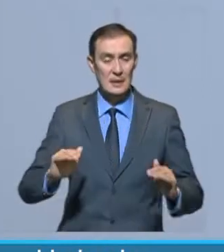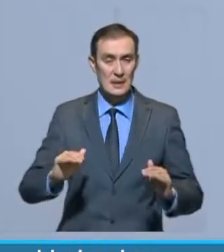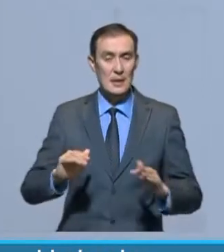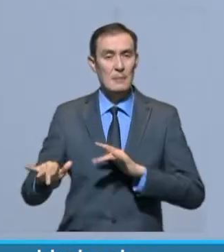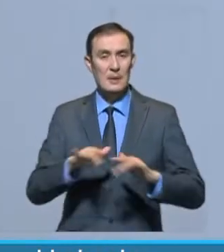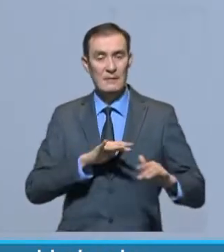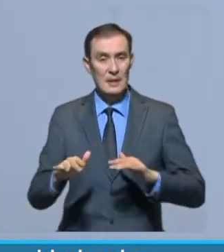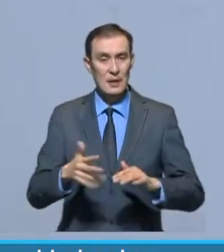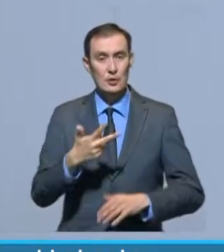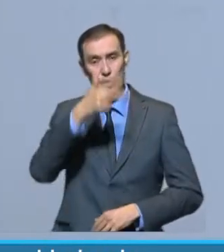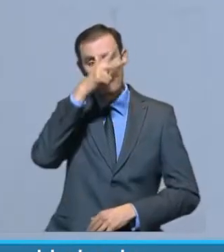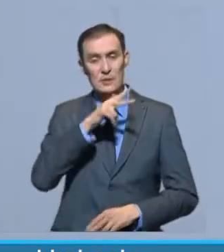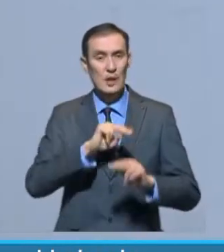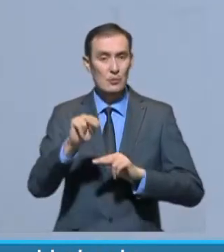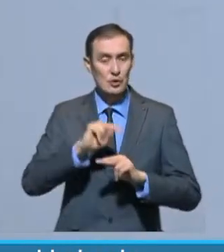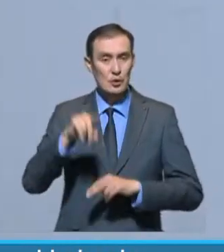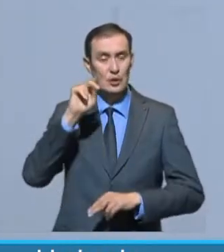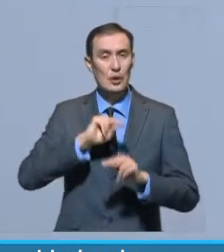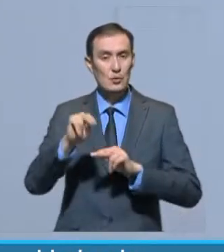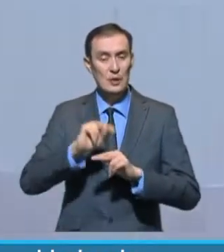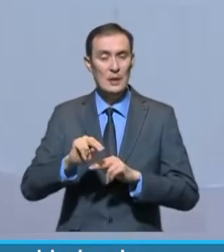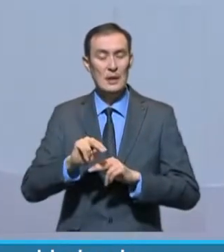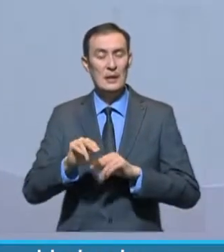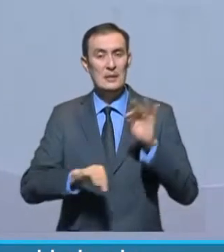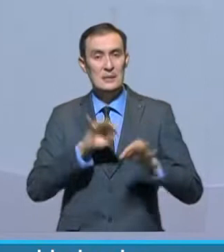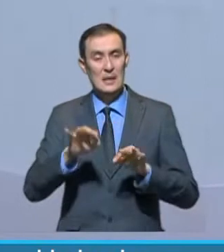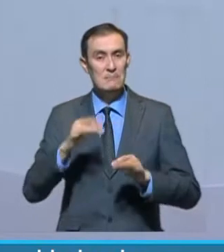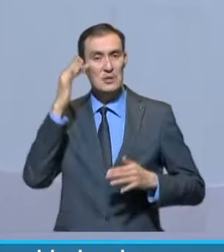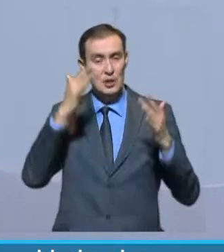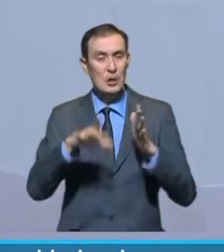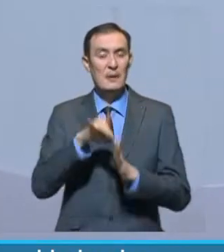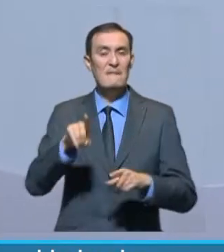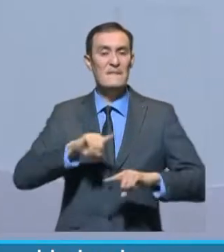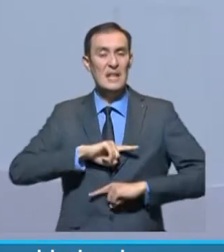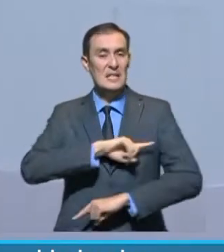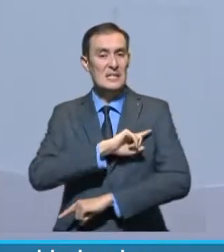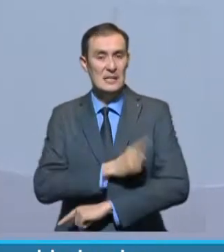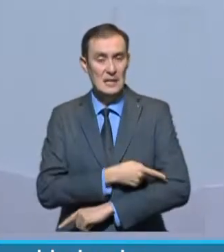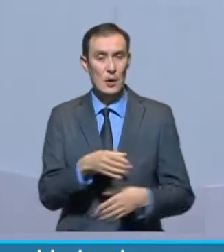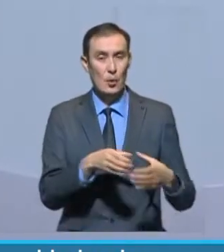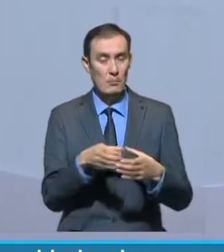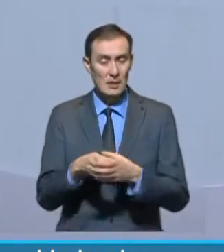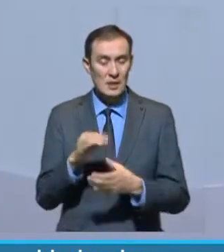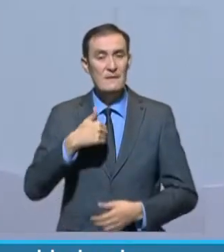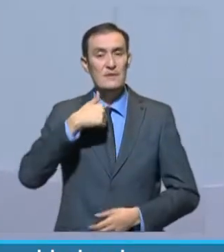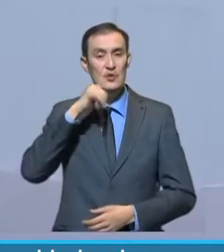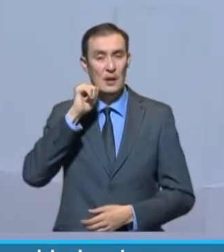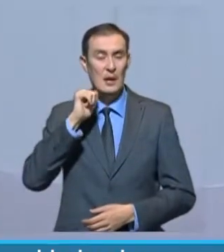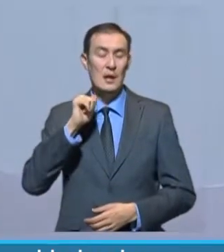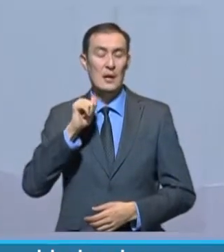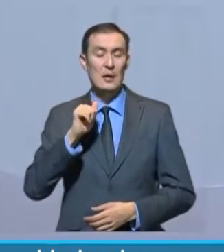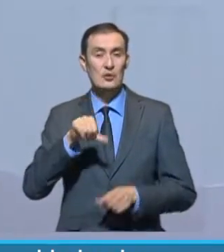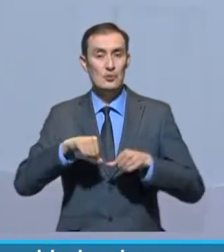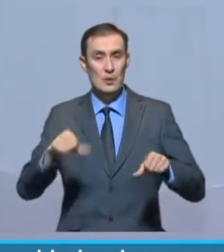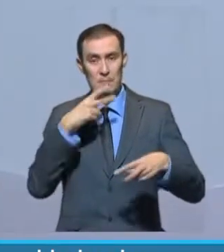с ними трехмесячное обучение, научили дизайн-мышлению, стартаперству. В финал мы отобрали самых сильных 10 команд. И вот вчера перед квалифицированным жюри